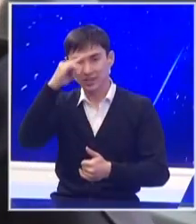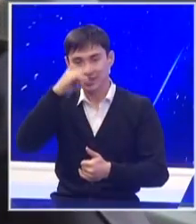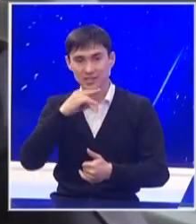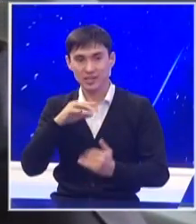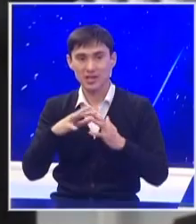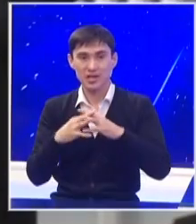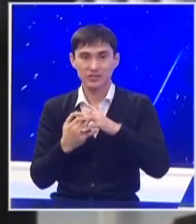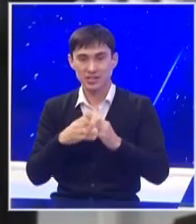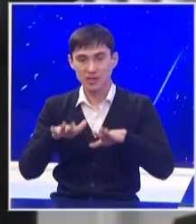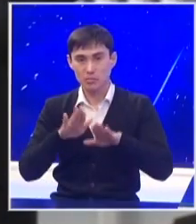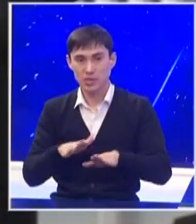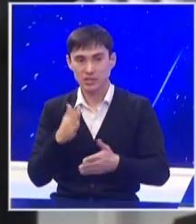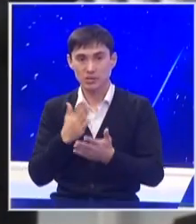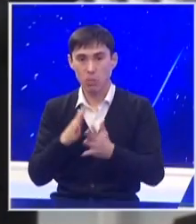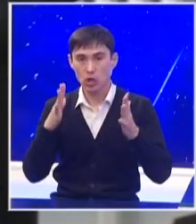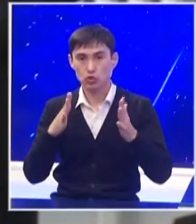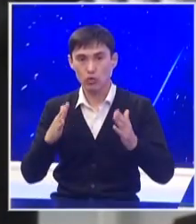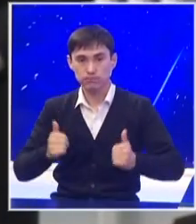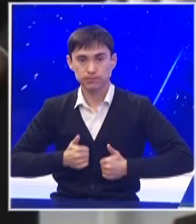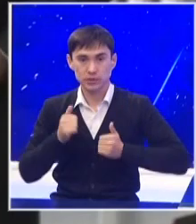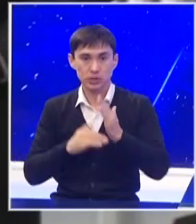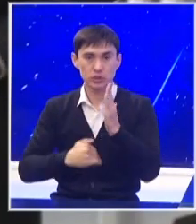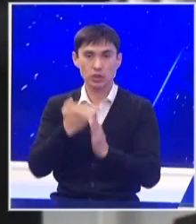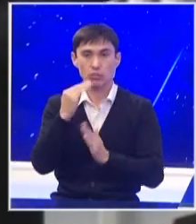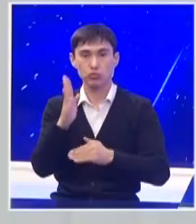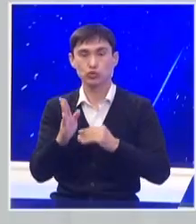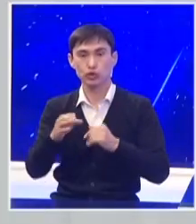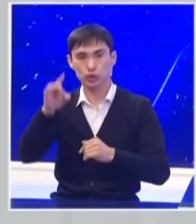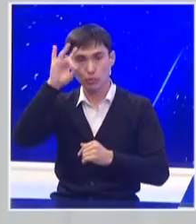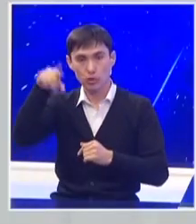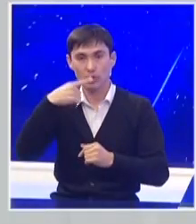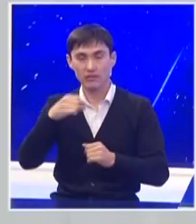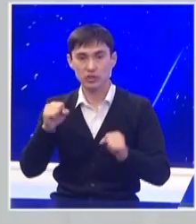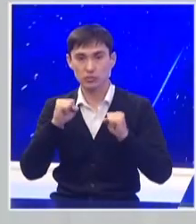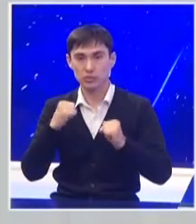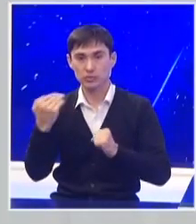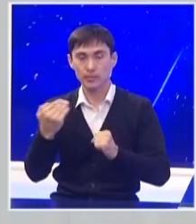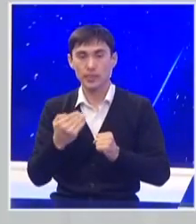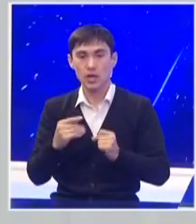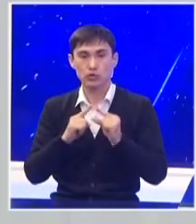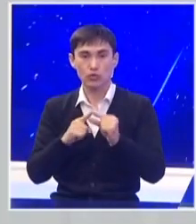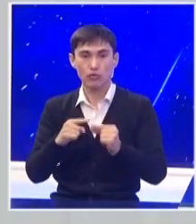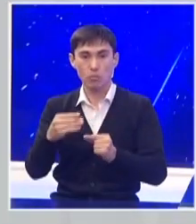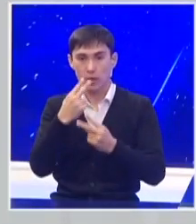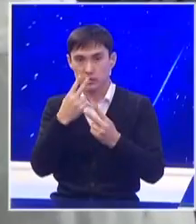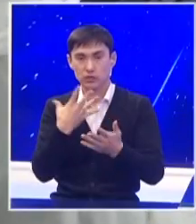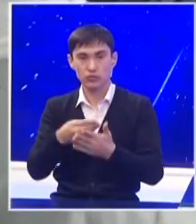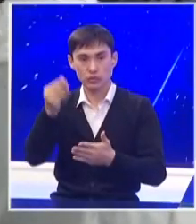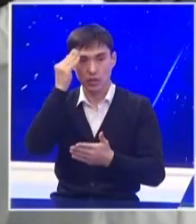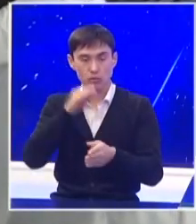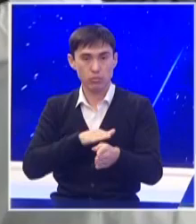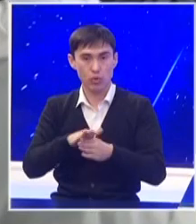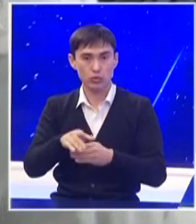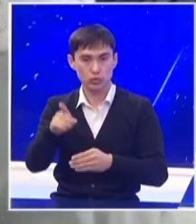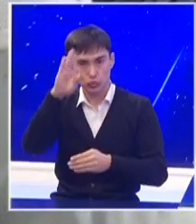сельской местности таится большой нераскрытый потенциал будущих чемпионов, отмечает ветеран спорта. К слову, проявить свой талант в полной мере